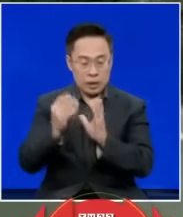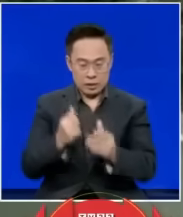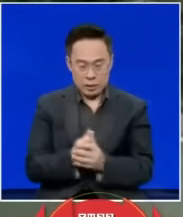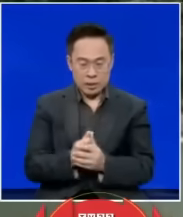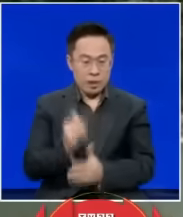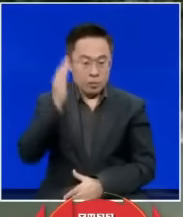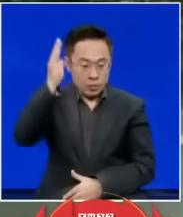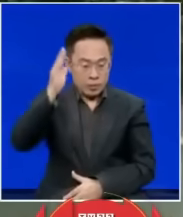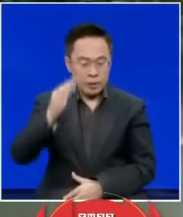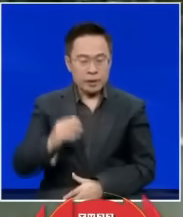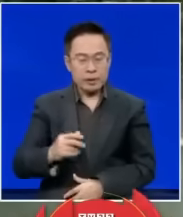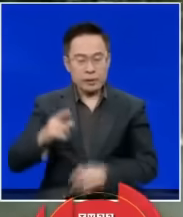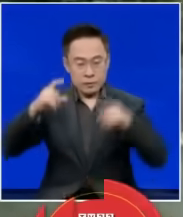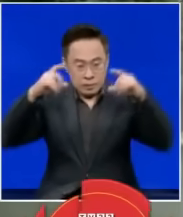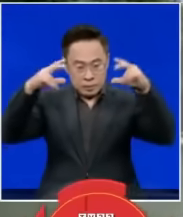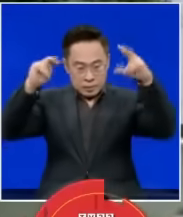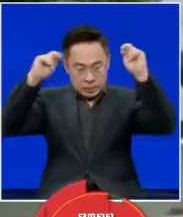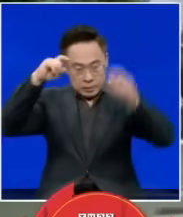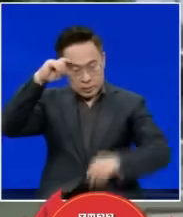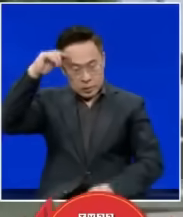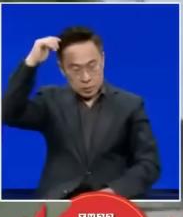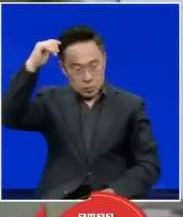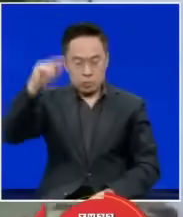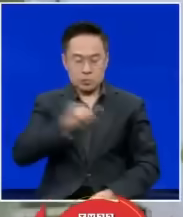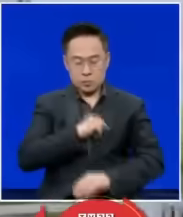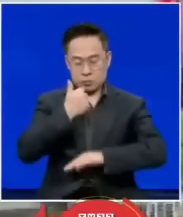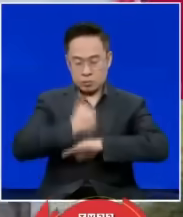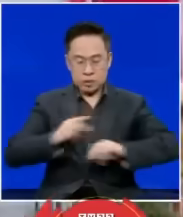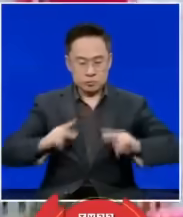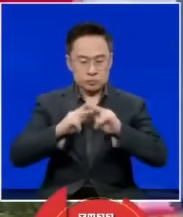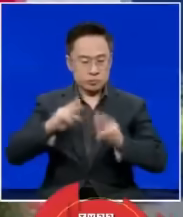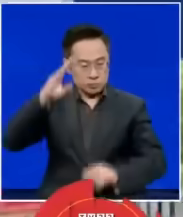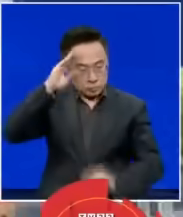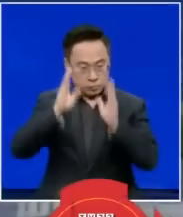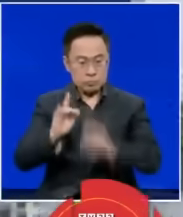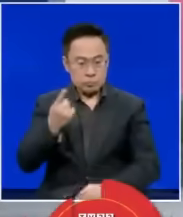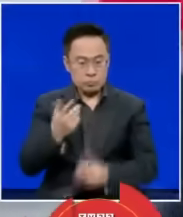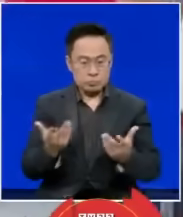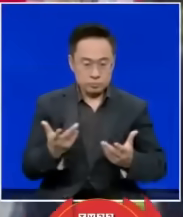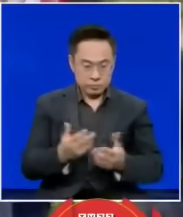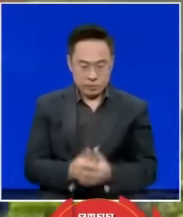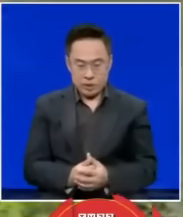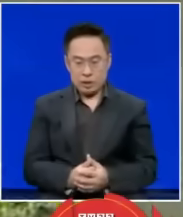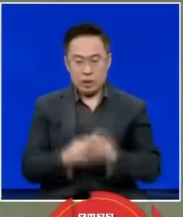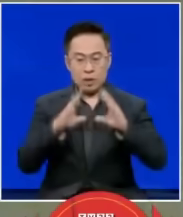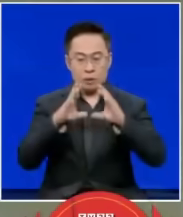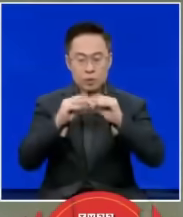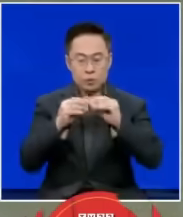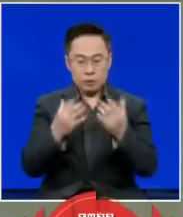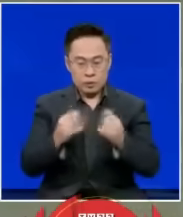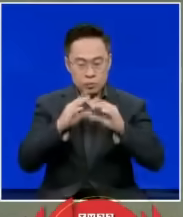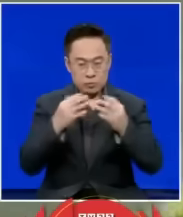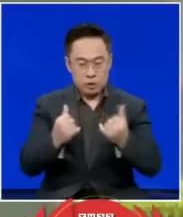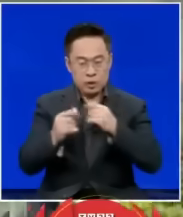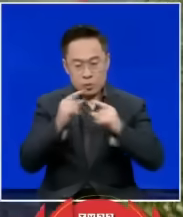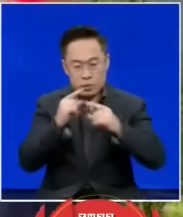จะมานั่งควบว่าการกระทรวงกลาโหมแทนการประชุมสภากลาโหมวันนี้เห็นบอกว่าวาระที่จะมีการพูดคุยก็